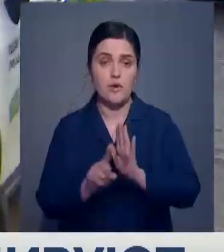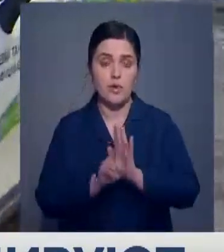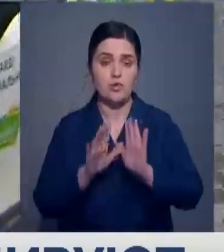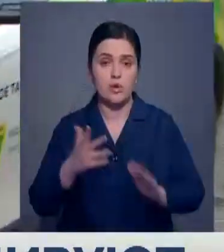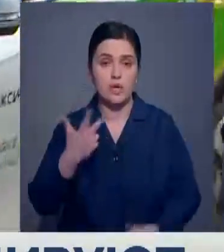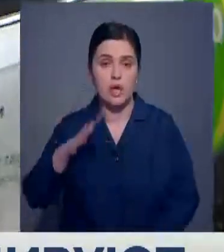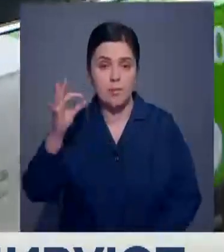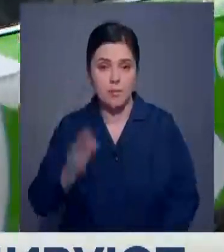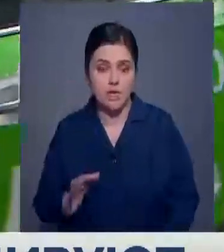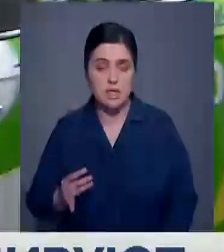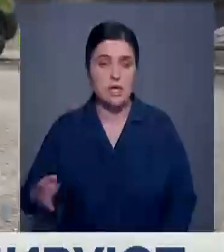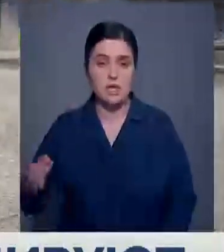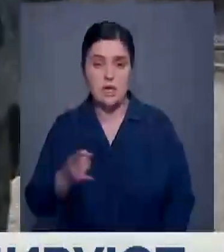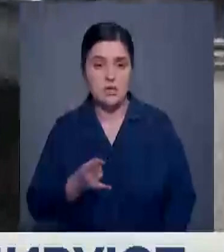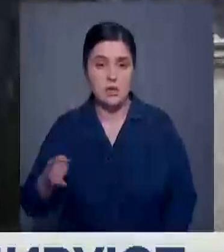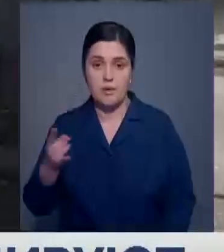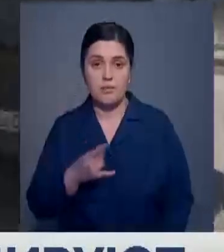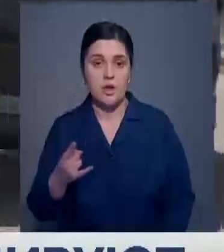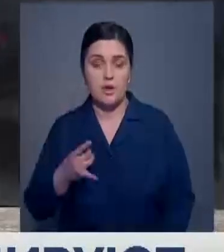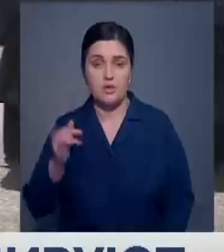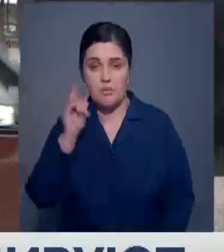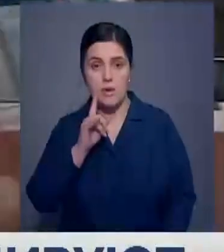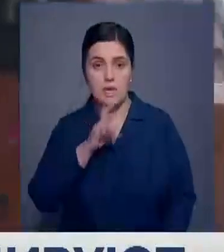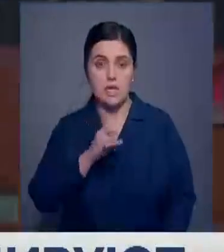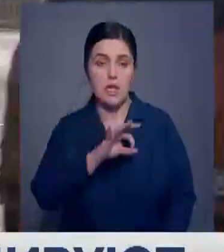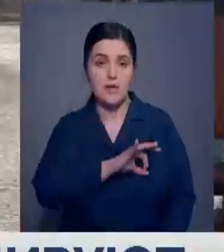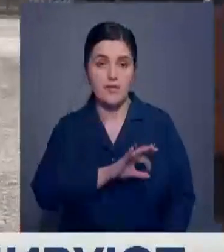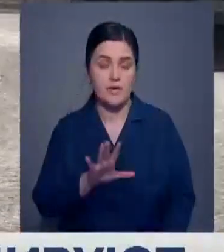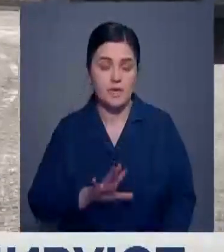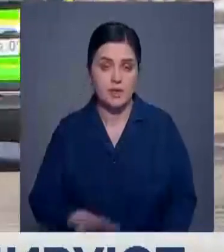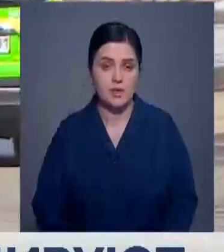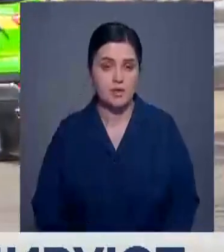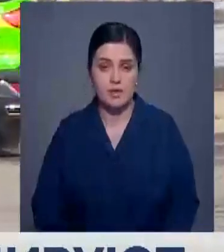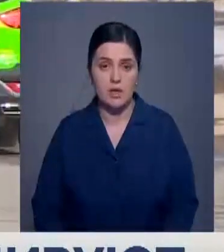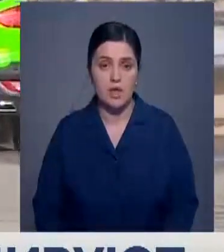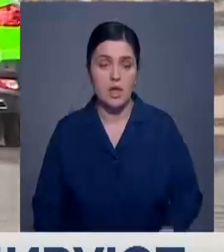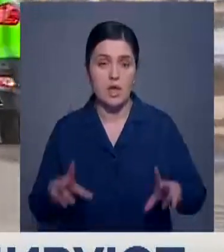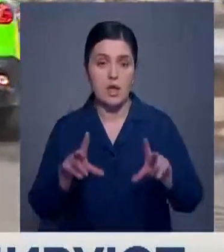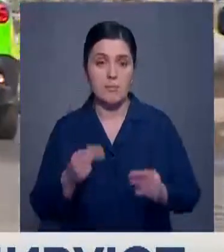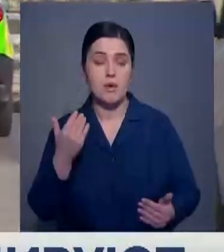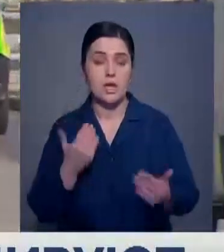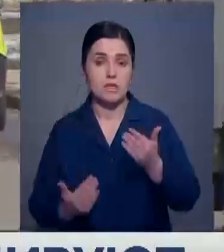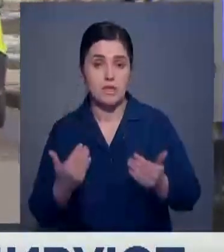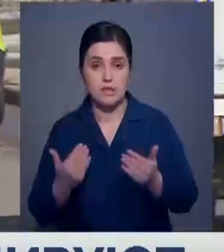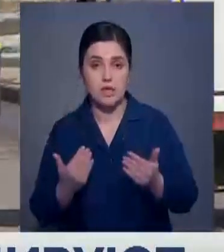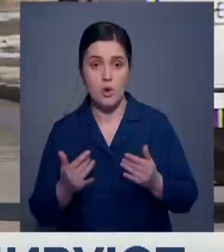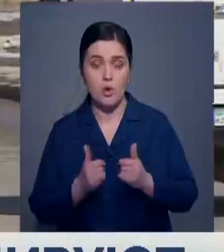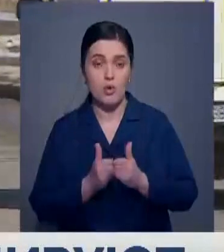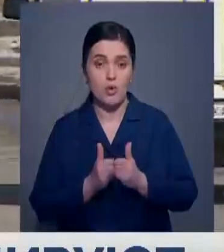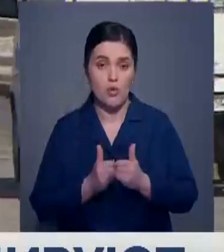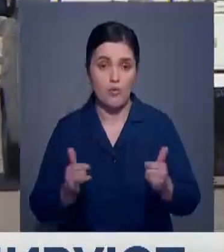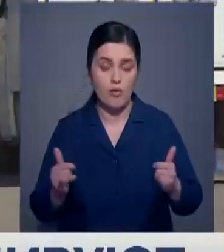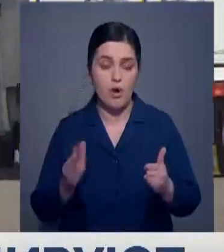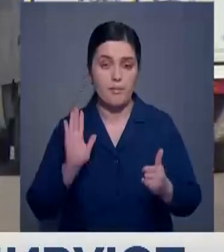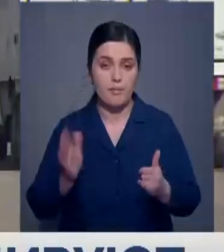всего таксопарка. Выпускать больше пока не рентабельно, говорят в ассоциации перевозчиков. Там заверяют, если спрос вырастет, увеличить количество